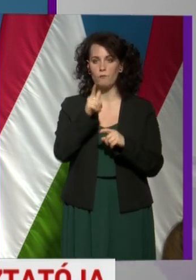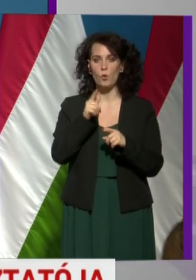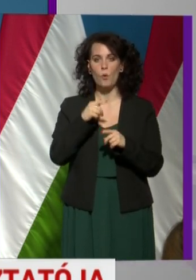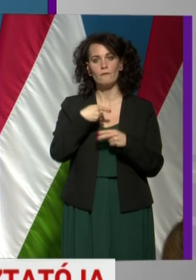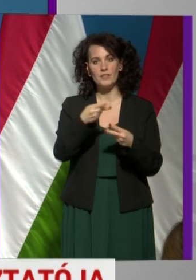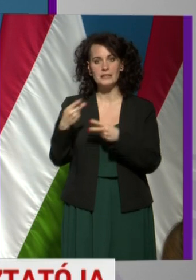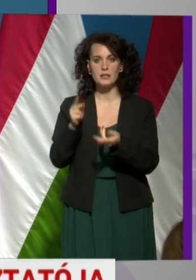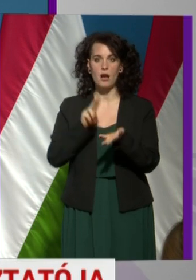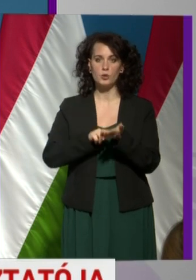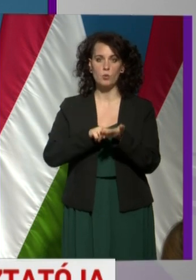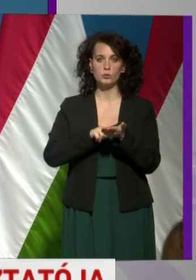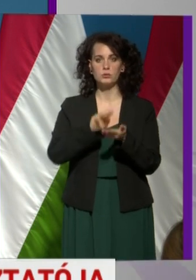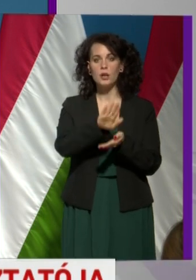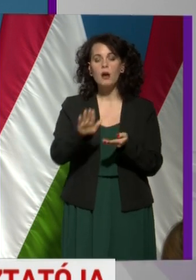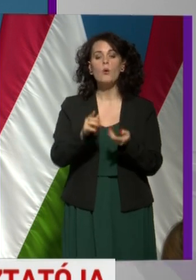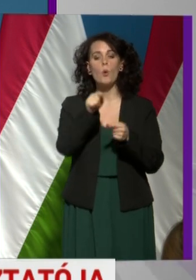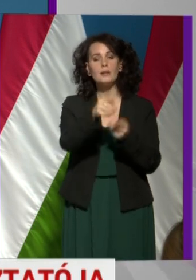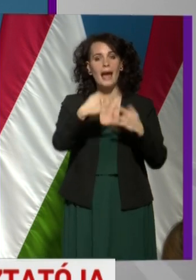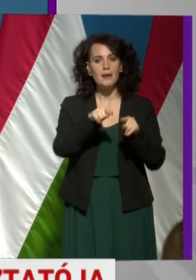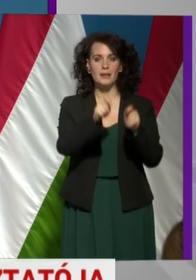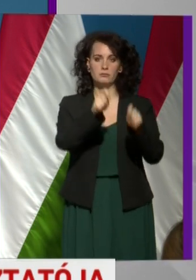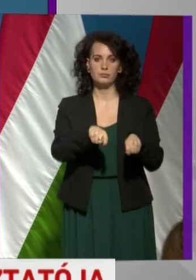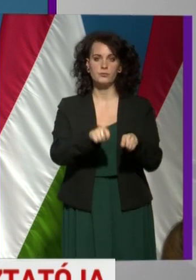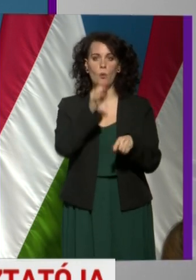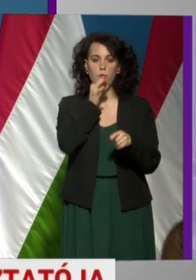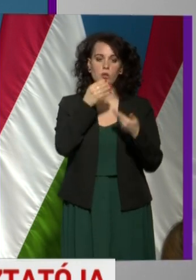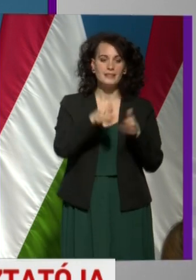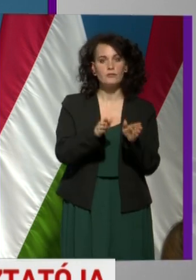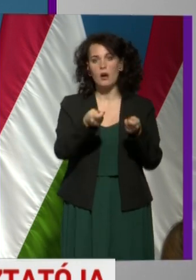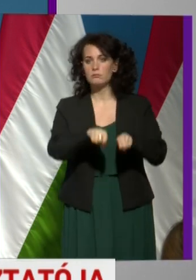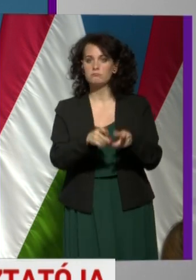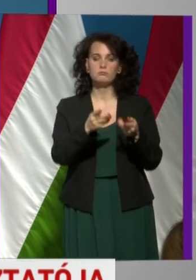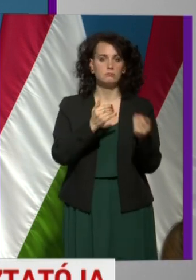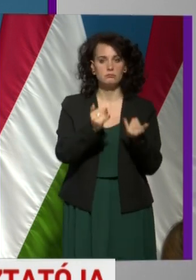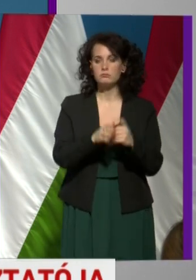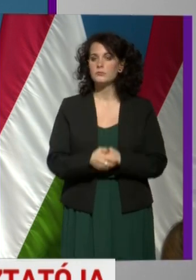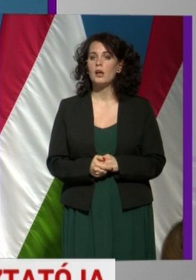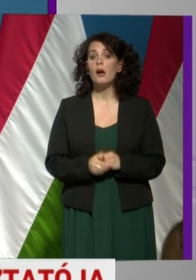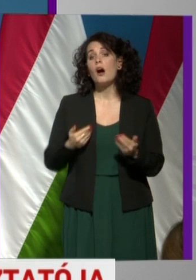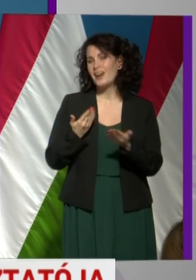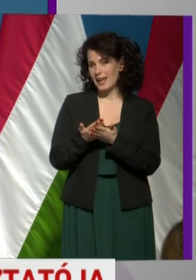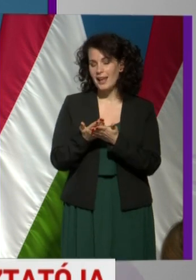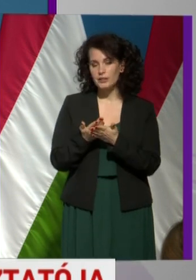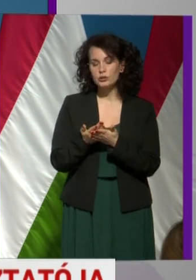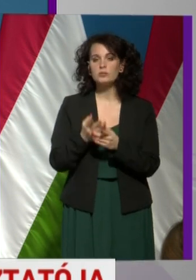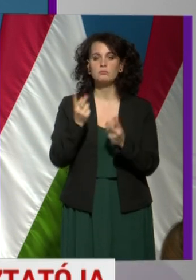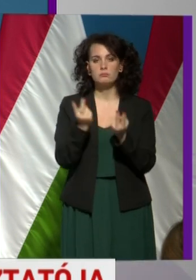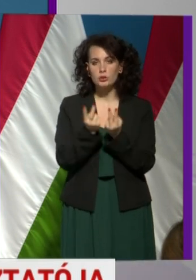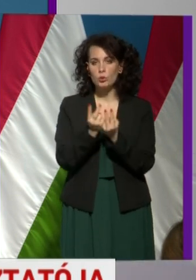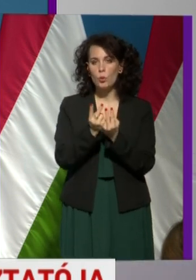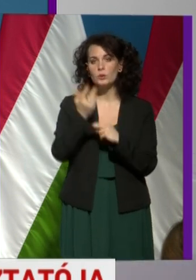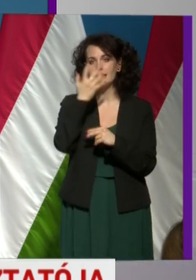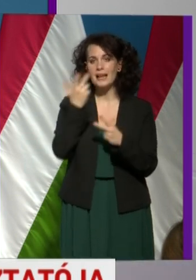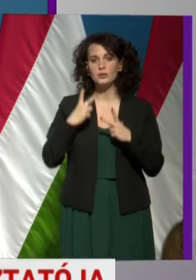jogkört, hogy helyben döntsenek az óvodák nyitvatartásáról, működéséről. Az ajánlásunk itt is az, hogy hasonlóan